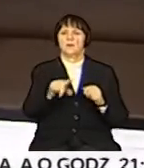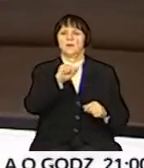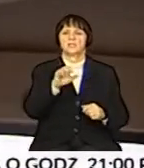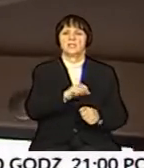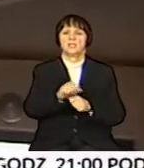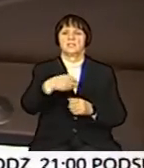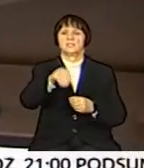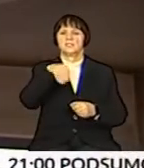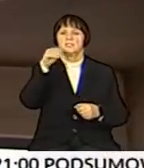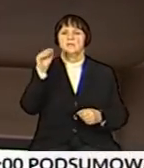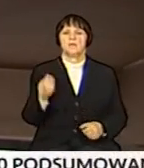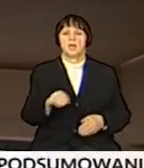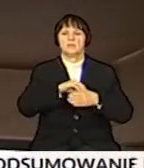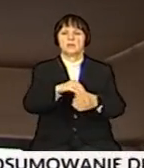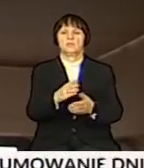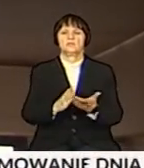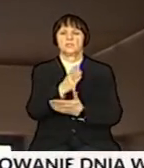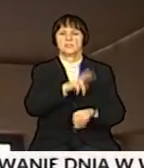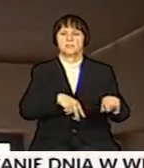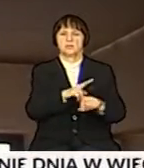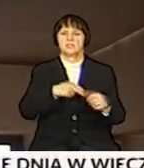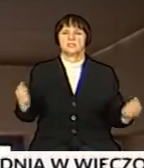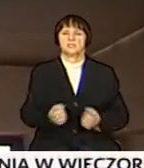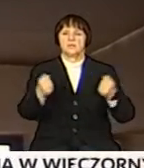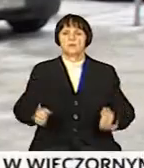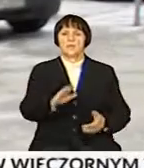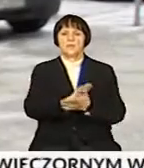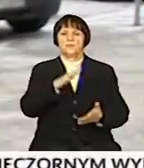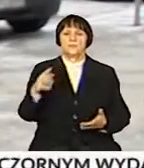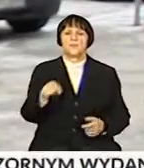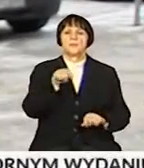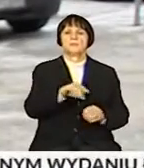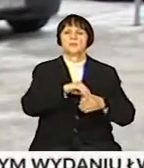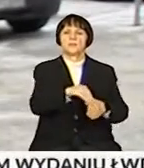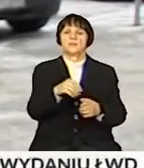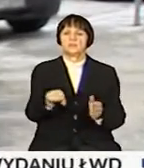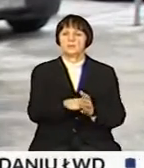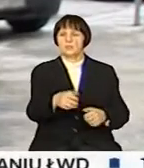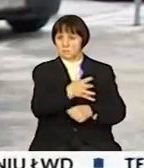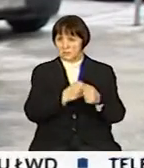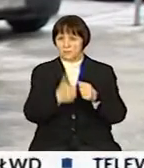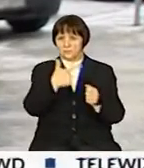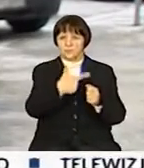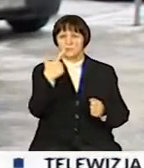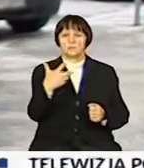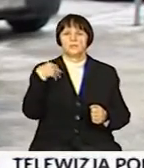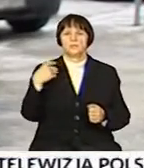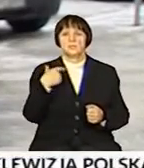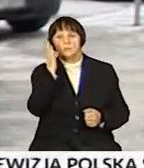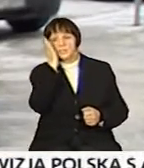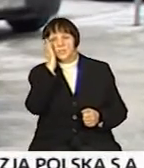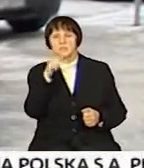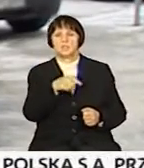panuje zadymienie. Prowadzone przez policjantów działania zarówno o charakterze wykrywczym, jak i prewencyjnym doprowadziły do zatrzymania 22-letniej mieszkanki